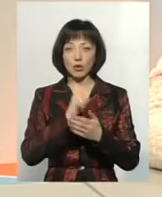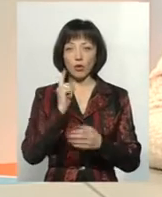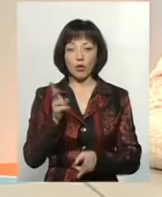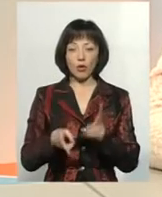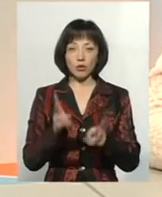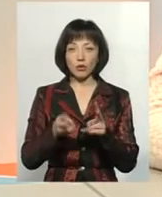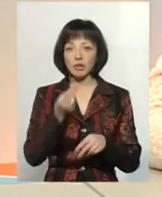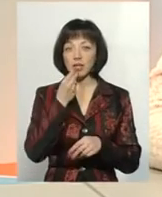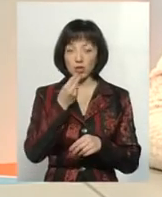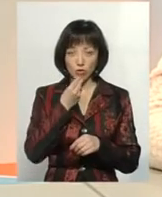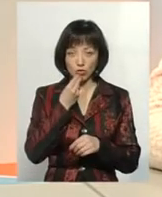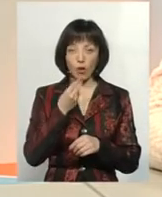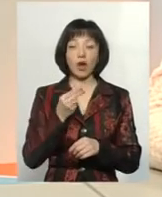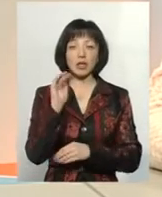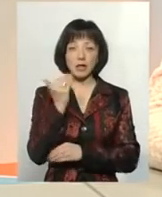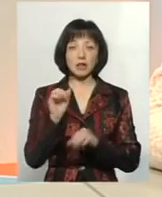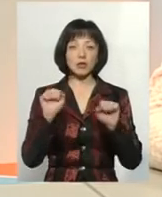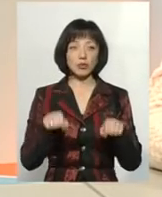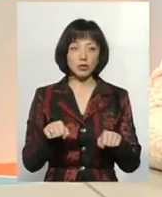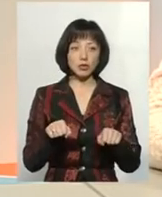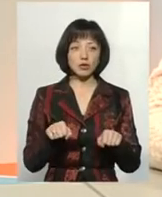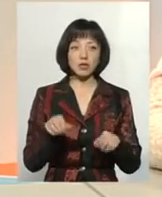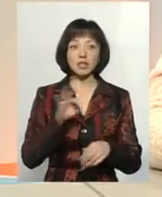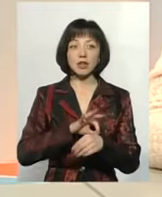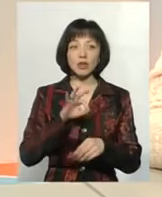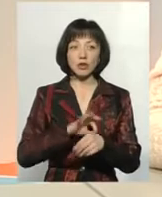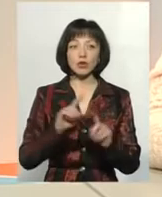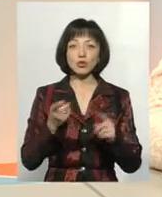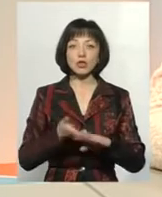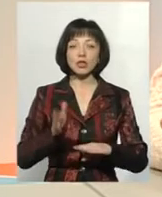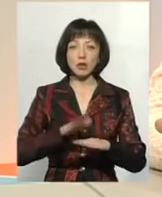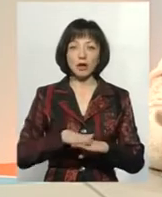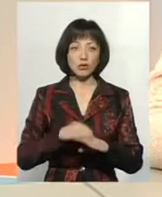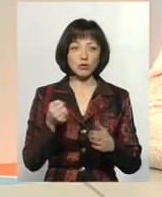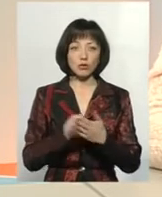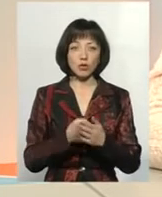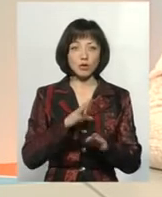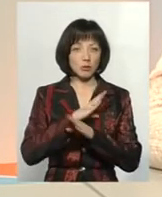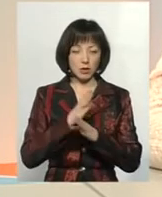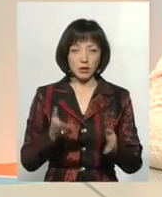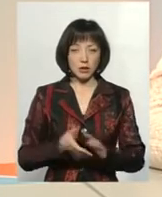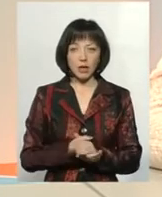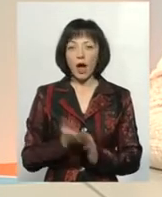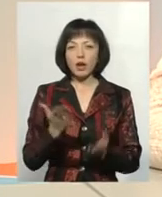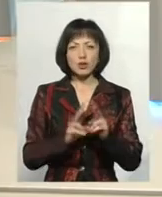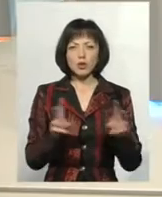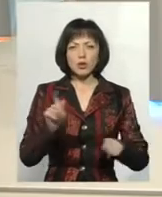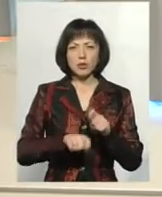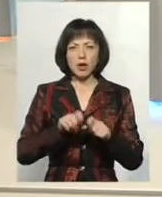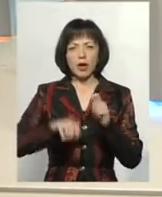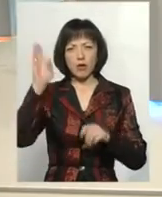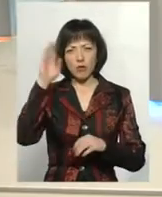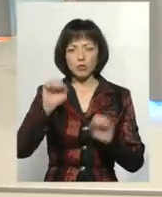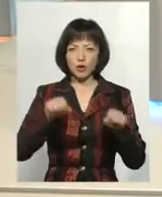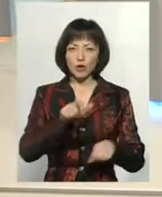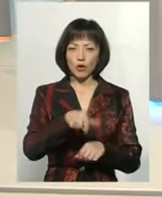готувати їжу, то вона може, ну, захворіти дуже тяжко, вплоть до летального випадку. Скажіть, ну, якщо ніхто не перевіряє цю воду у криницях,